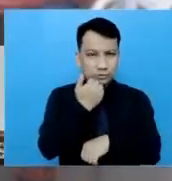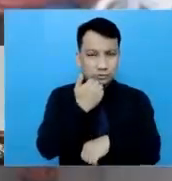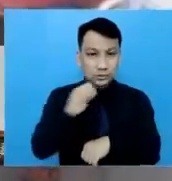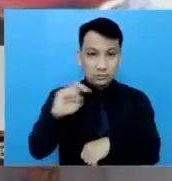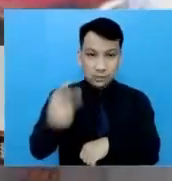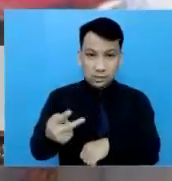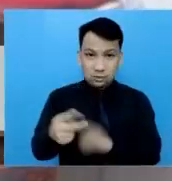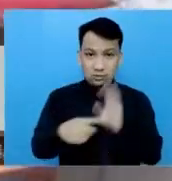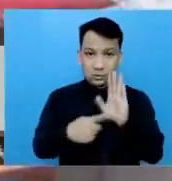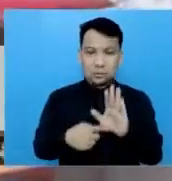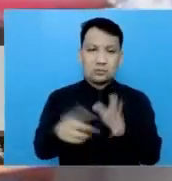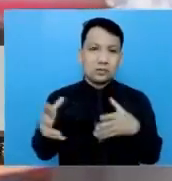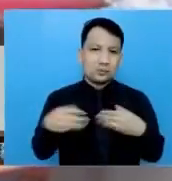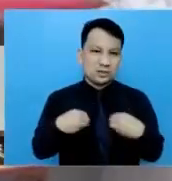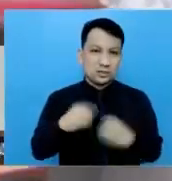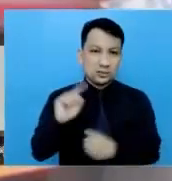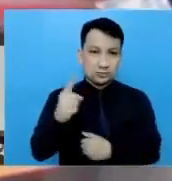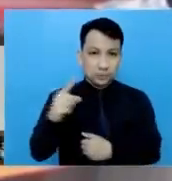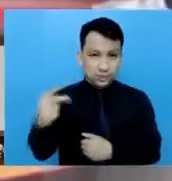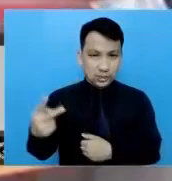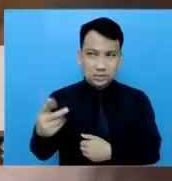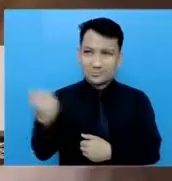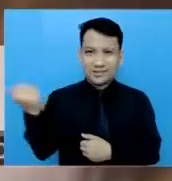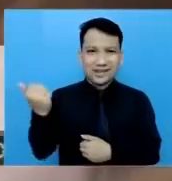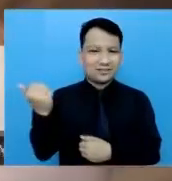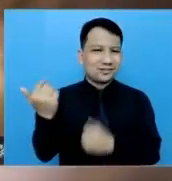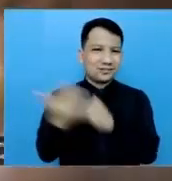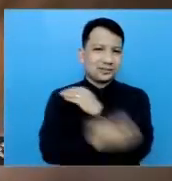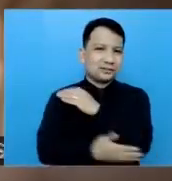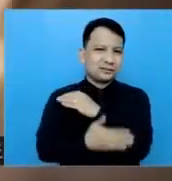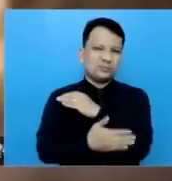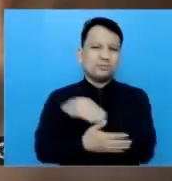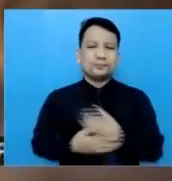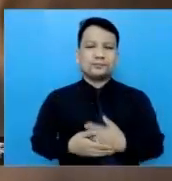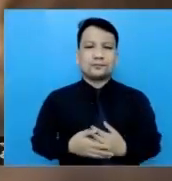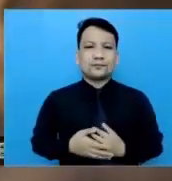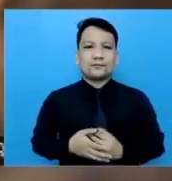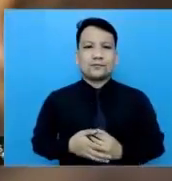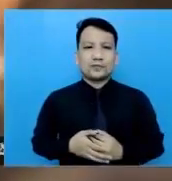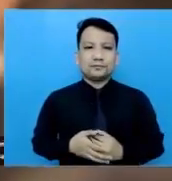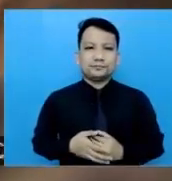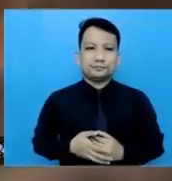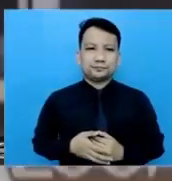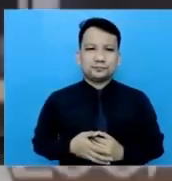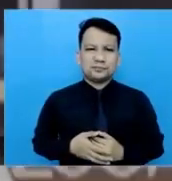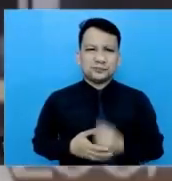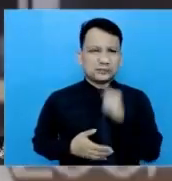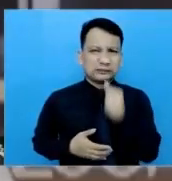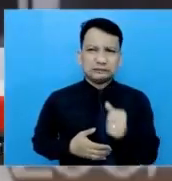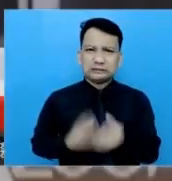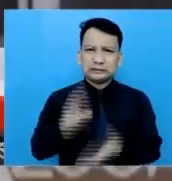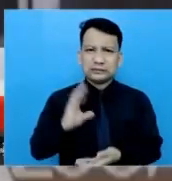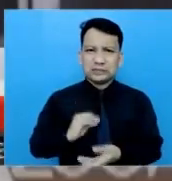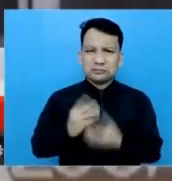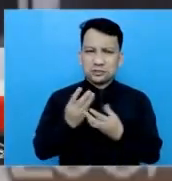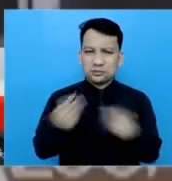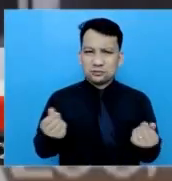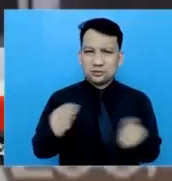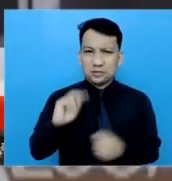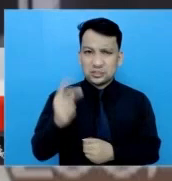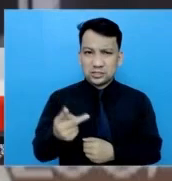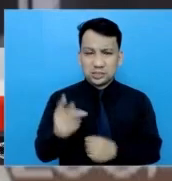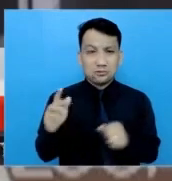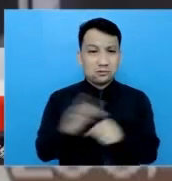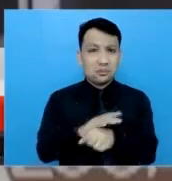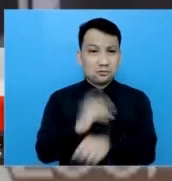mga nakakuha ng first dose sa ibang bansa. We will not deprive people of having their second doses to be fully